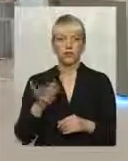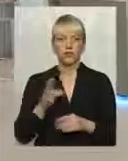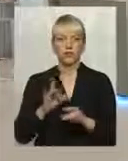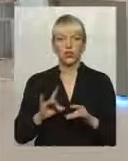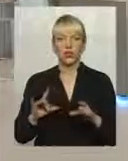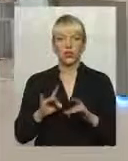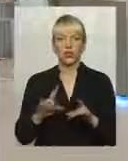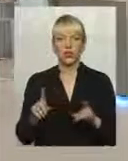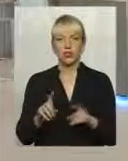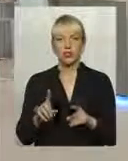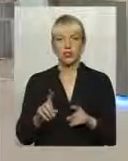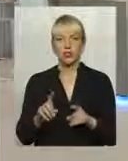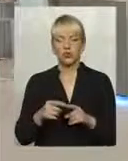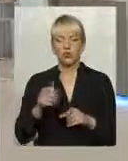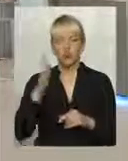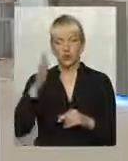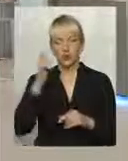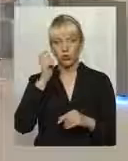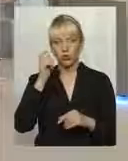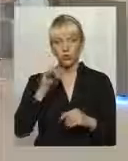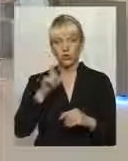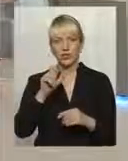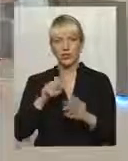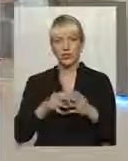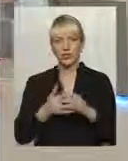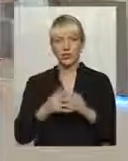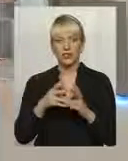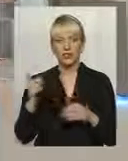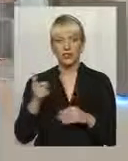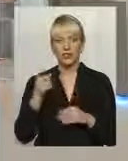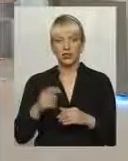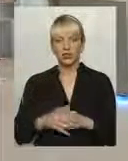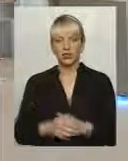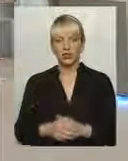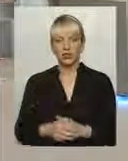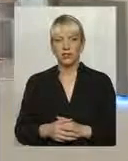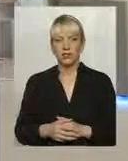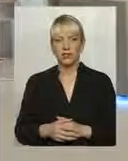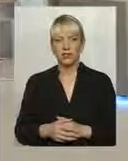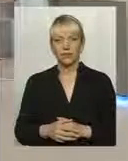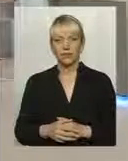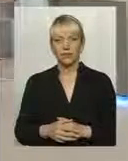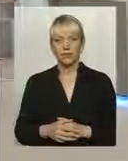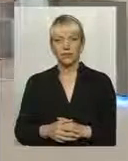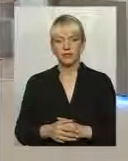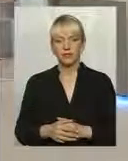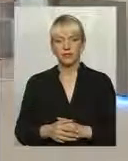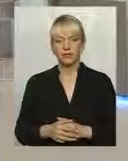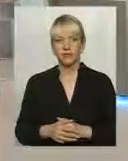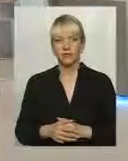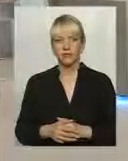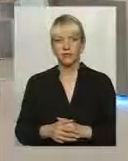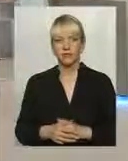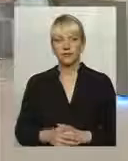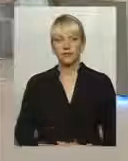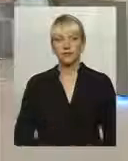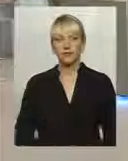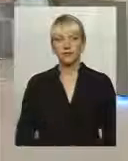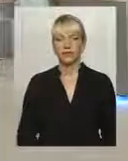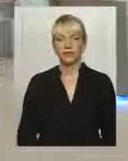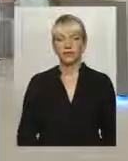розказує, що буде в Україні за чистим хазяйством. Учим ви займете російські дані в Сьогоднішніх